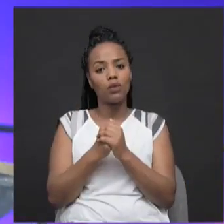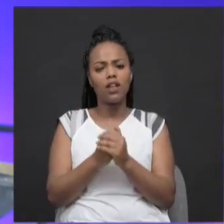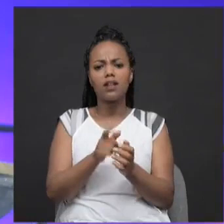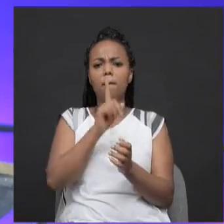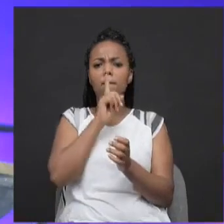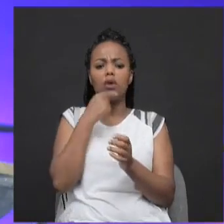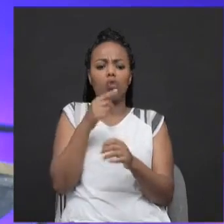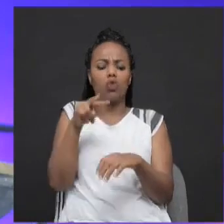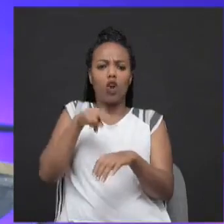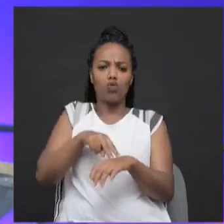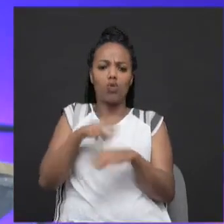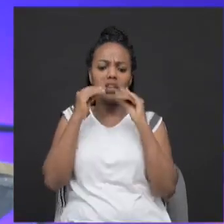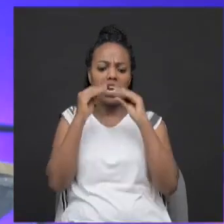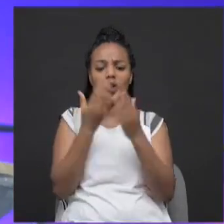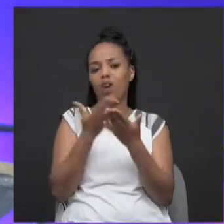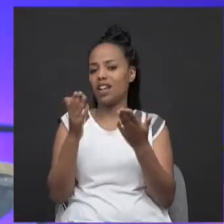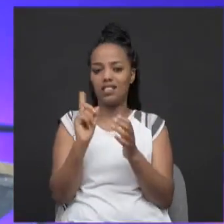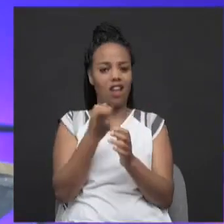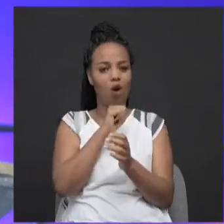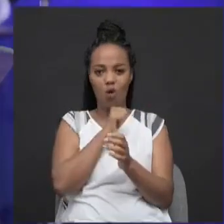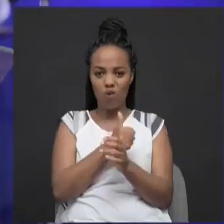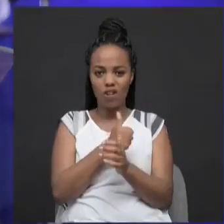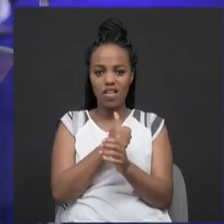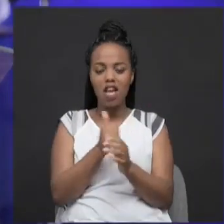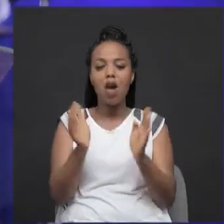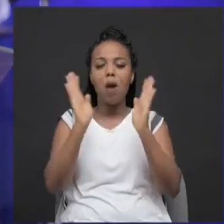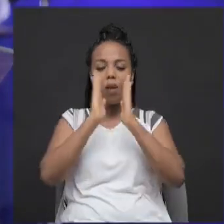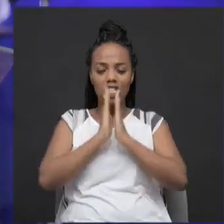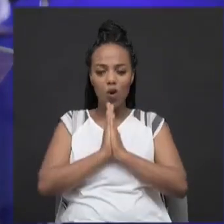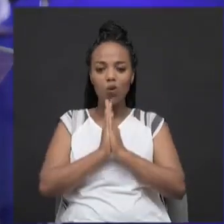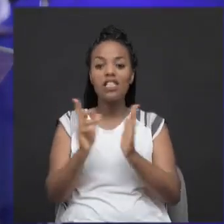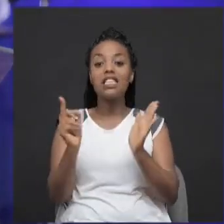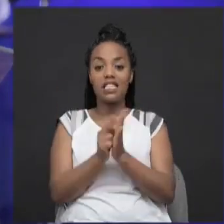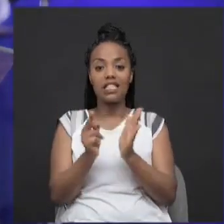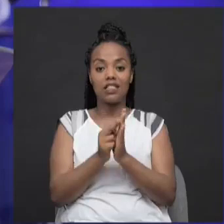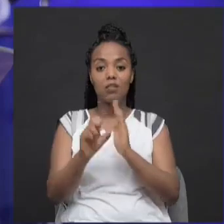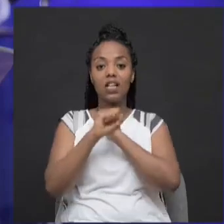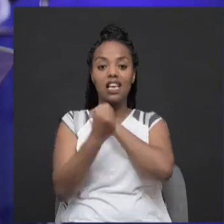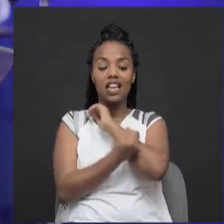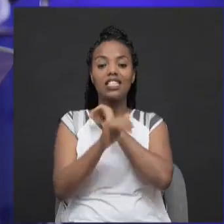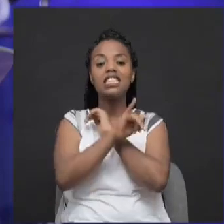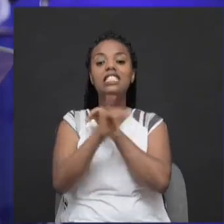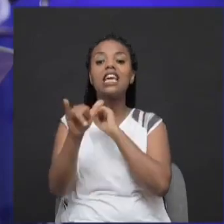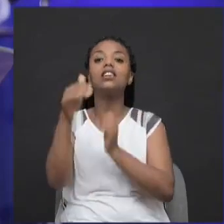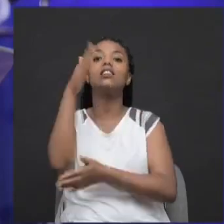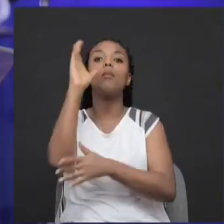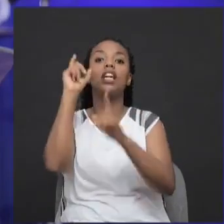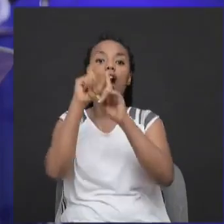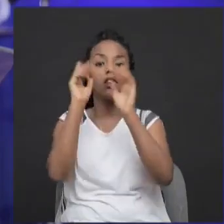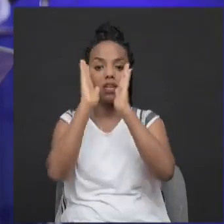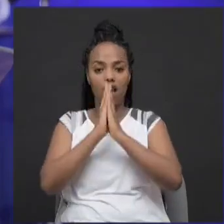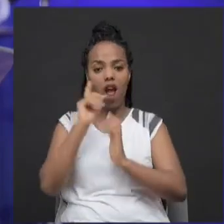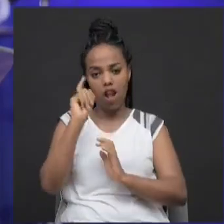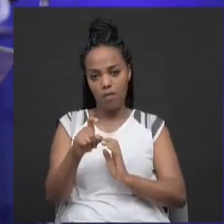ዝም ብለን ተነስተን ምንናገረው ነገር ሳይሆን በጸሎት ህገ ደንብ መሰረት እንደ እግዚአብሔር ቃል መጸለይ